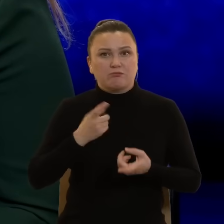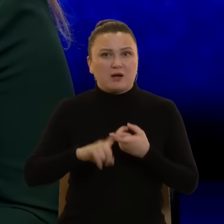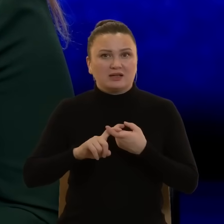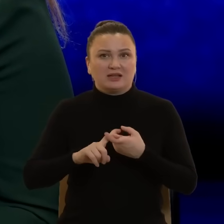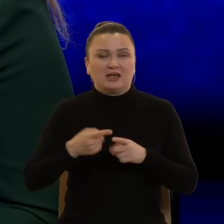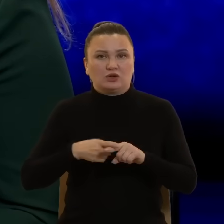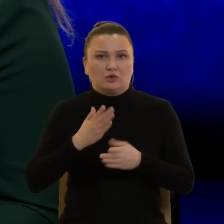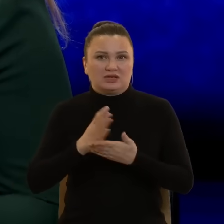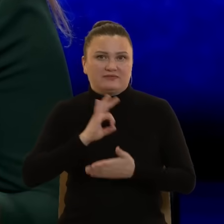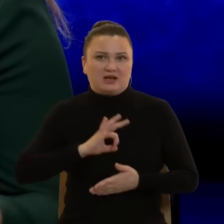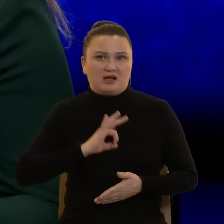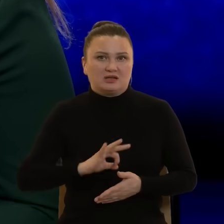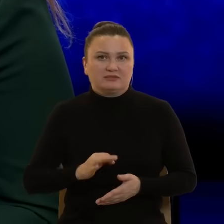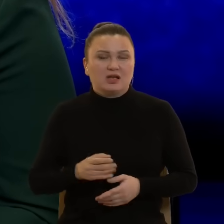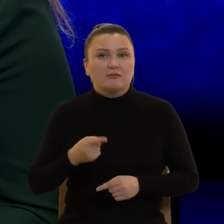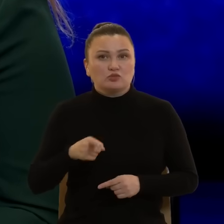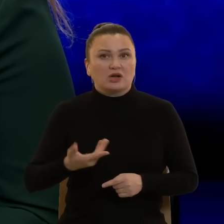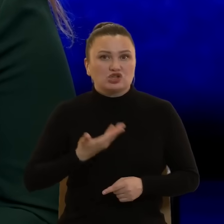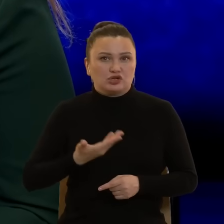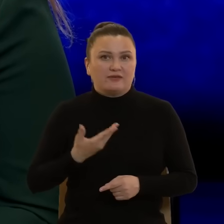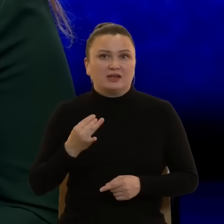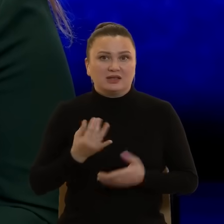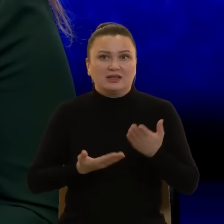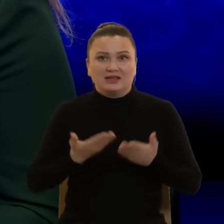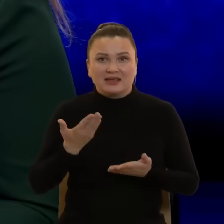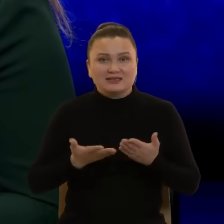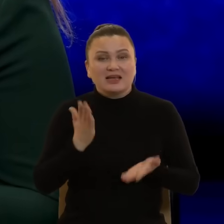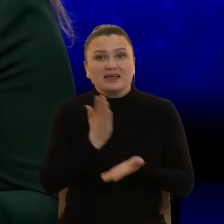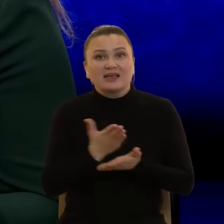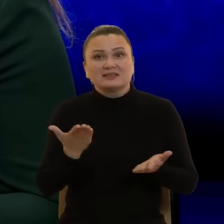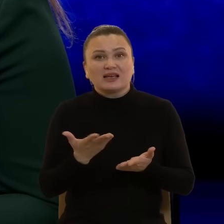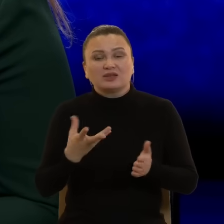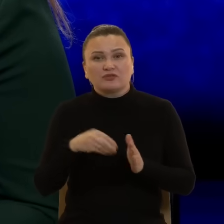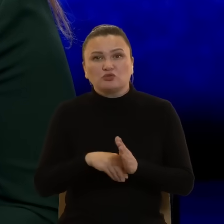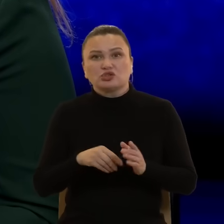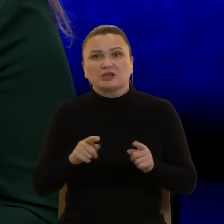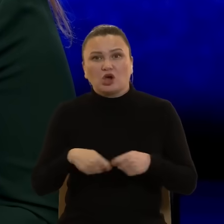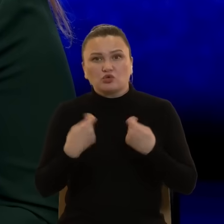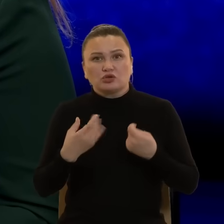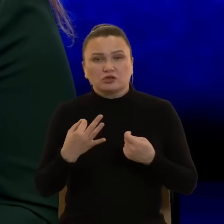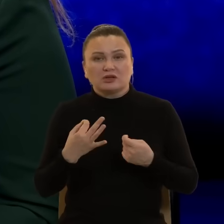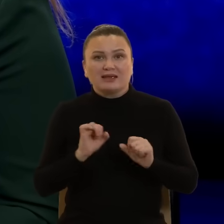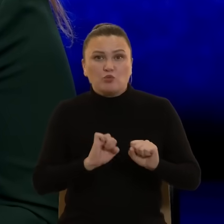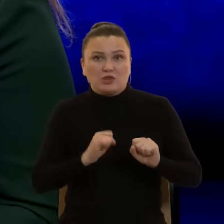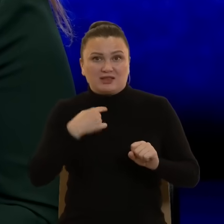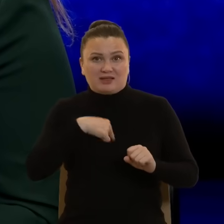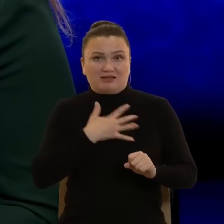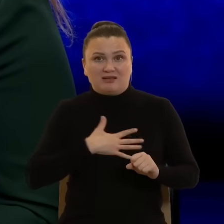содержатся в пробиотике. Потому что, ну, в общем, они живые, да, и если есть какие-то, в том числе, нарушения со стороны иммунной